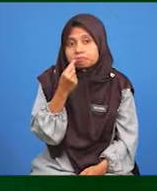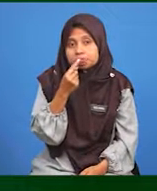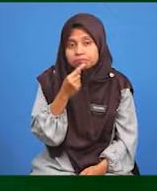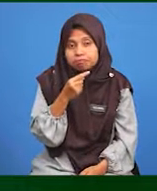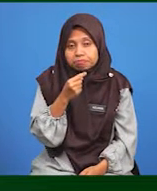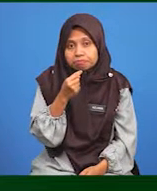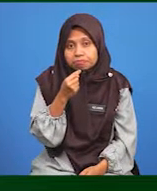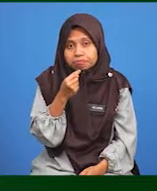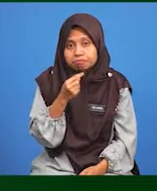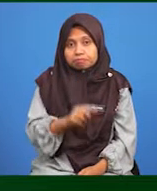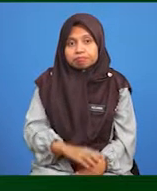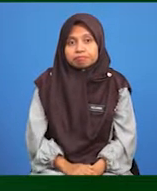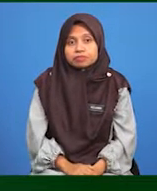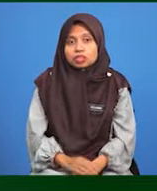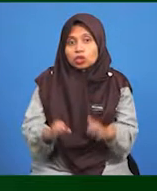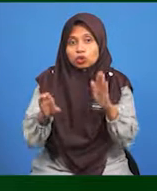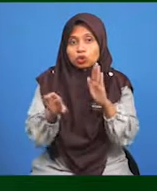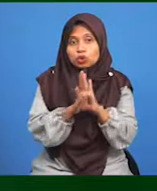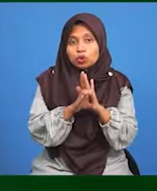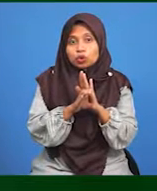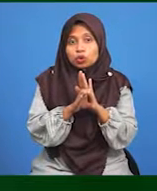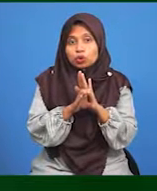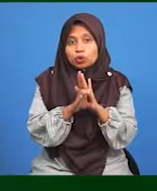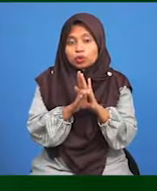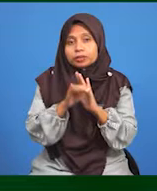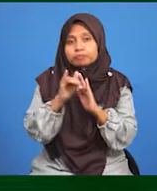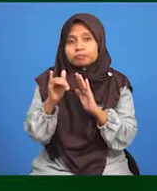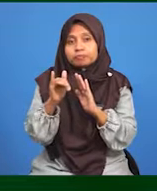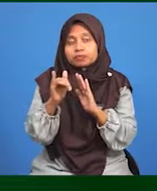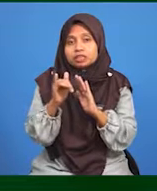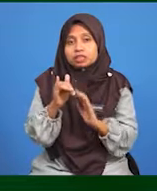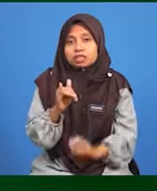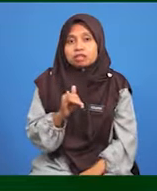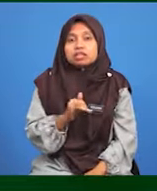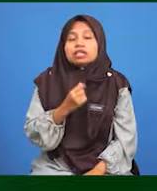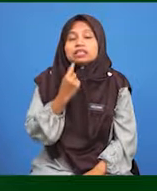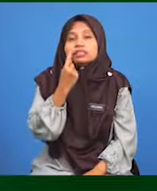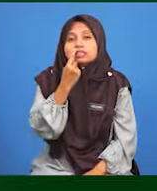coba lihat contoh ayat tanya ini mode-mode